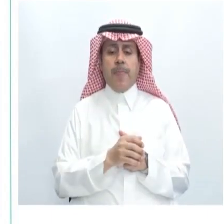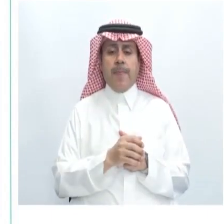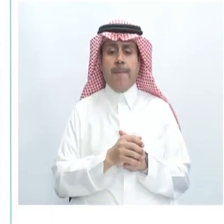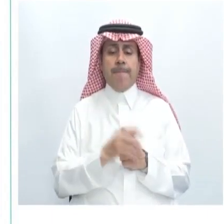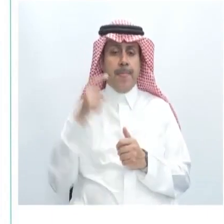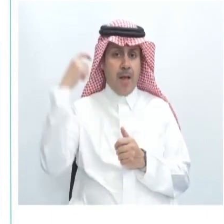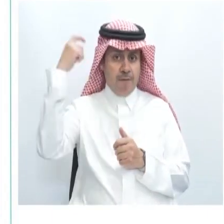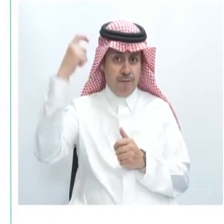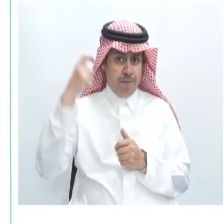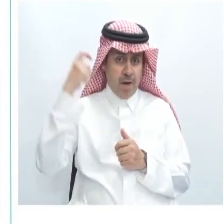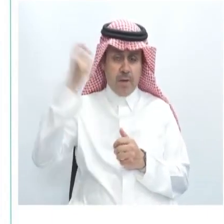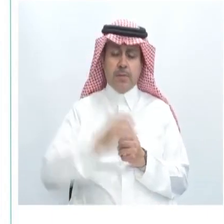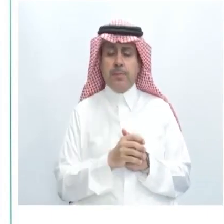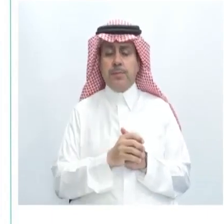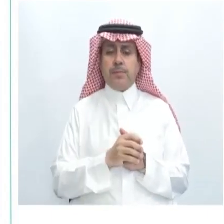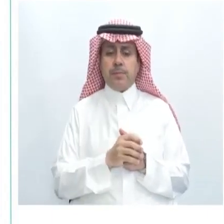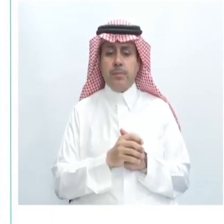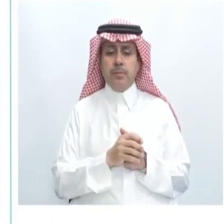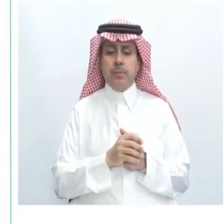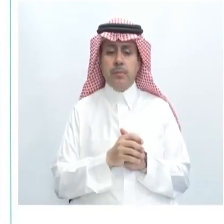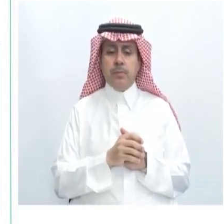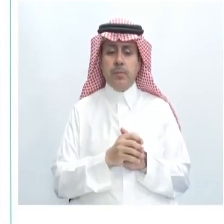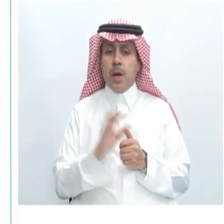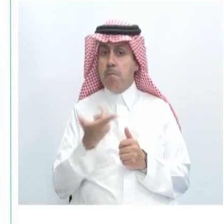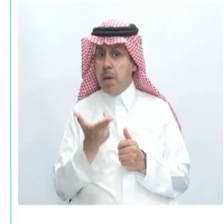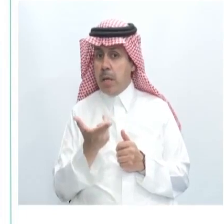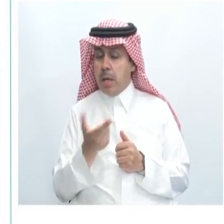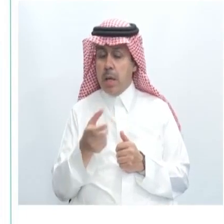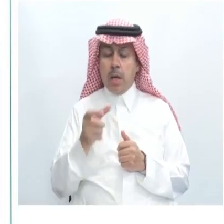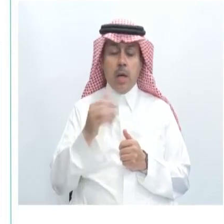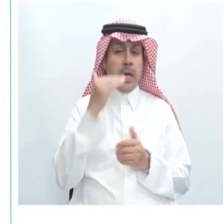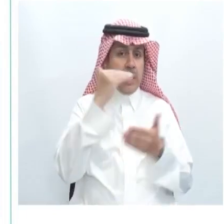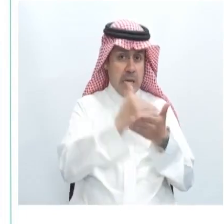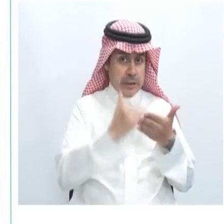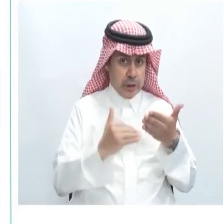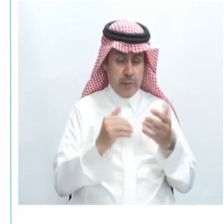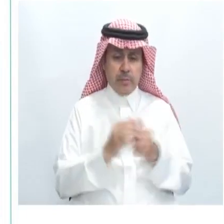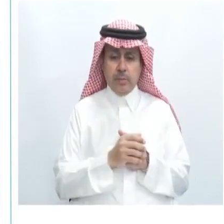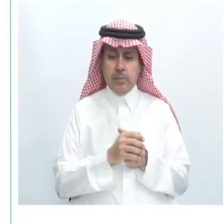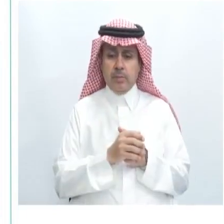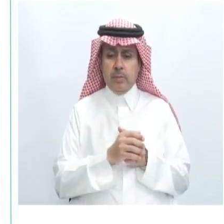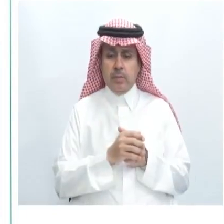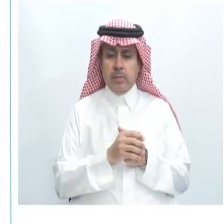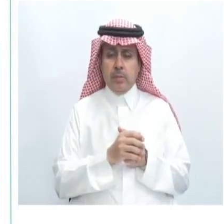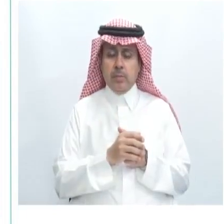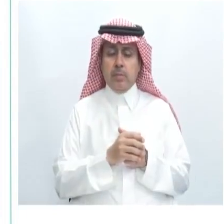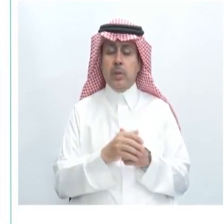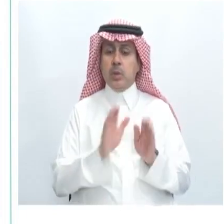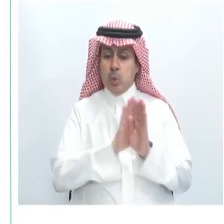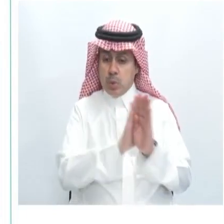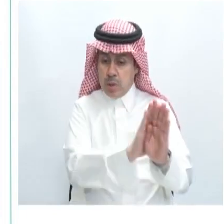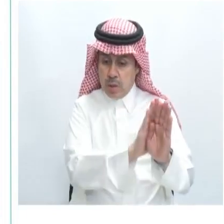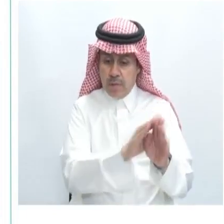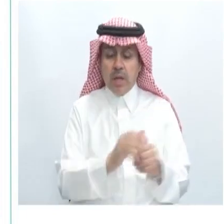اذهاننا حول هذه الاشياء ما هي الاشياء برايك عزيزي الطالب التي يساعد فيها